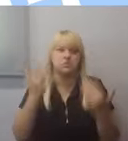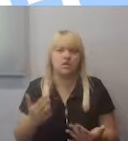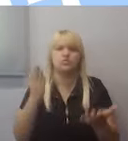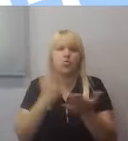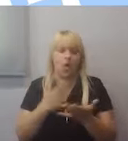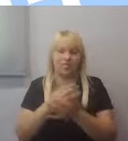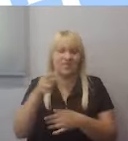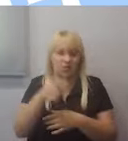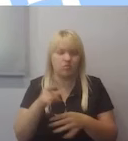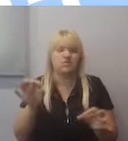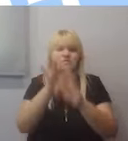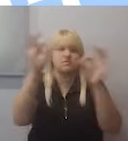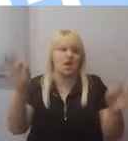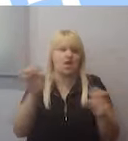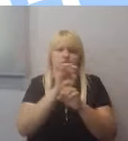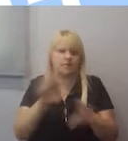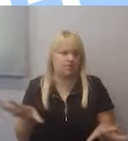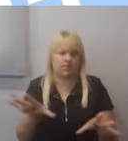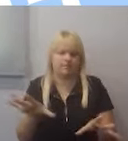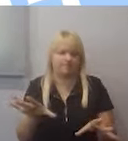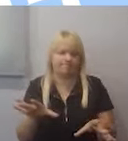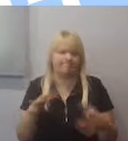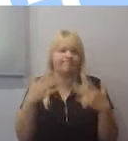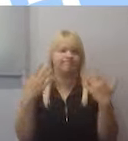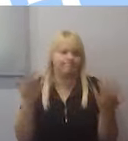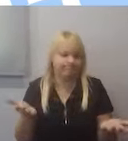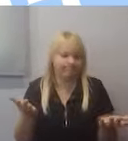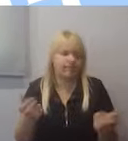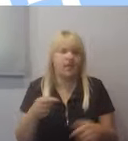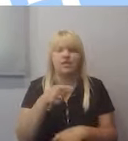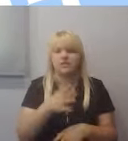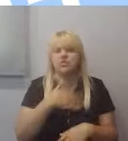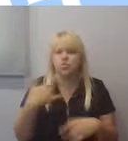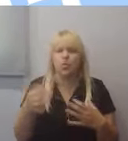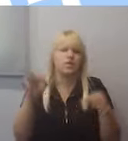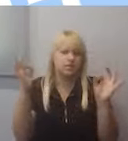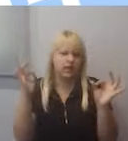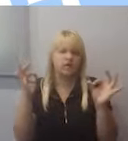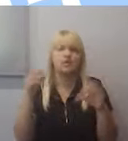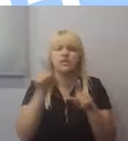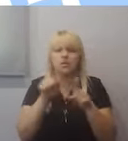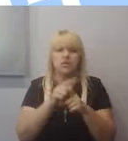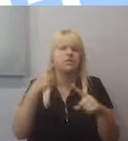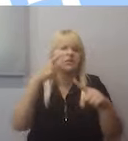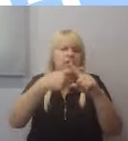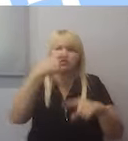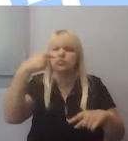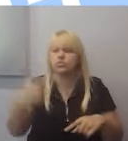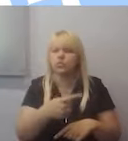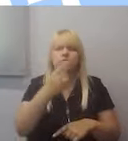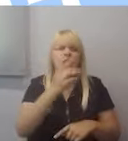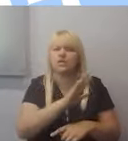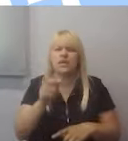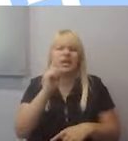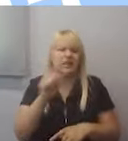uzsākti vai netika veikti šis ir ļoti būtiski arī x stundai pie kam ne tikai runājot par